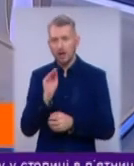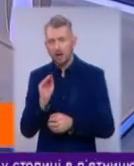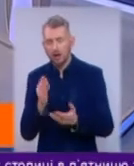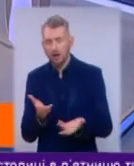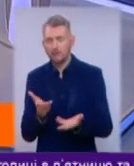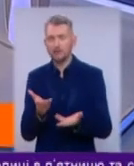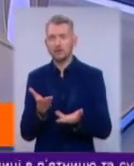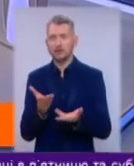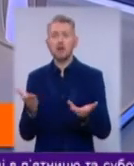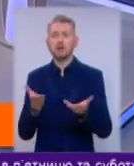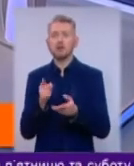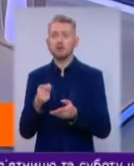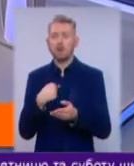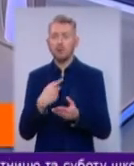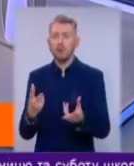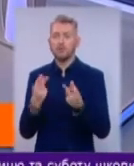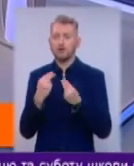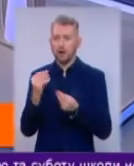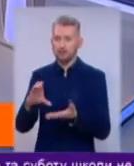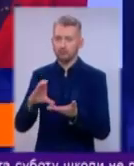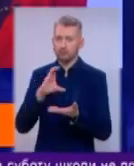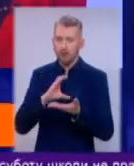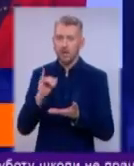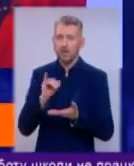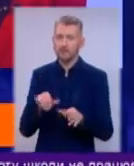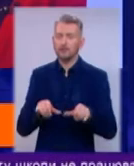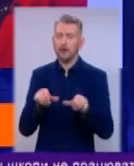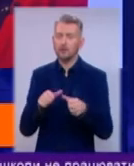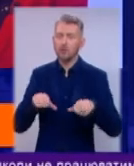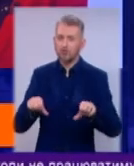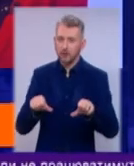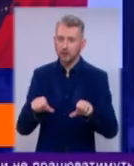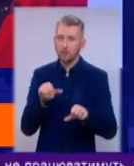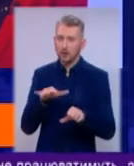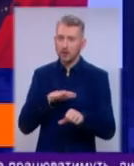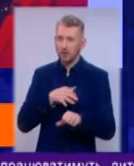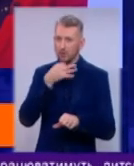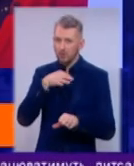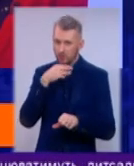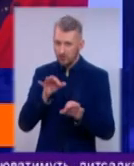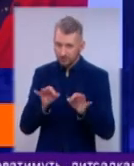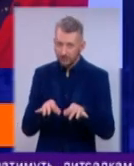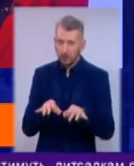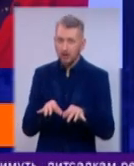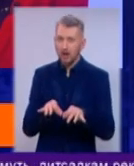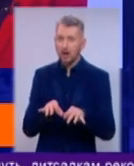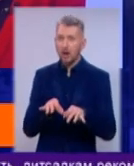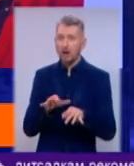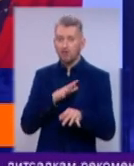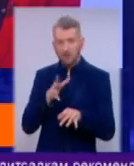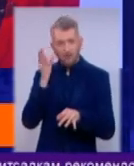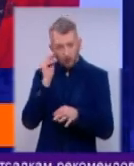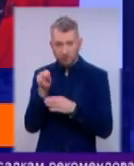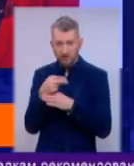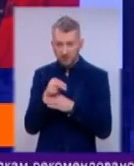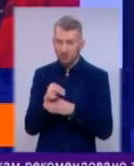фонду, який нам обіцяють раніше чергові, і Венеціанської комісії? В них були претензії, пам'ятаєте? Чи були враховані і зроблені